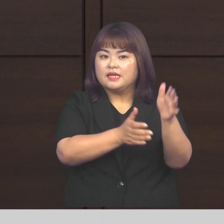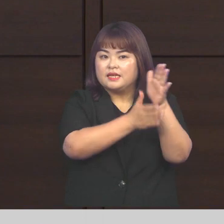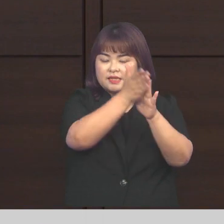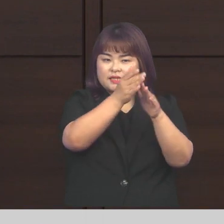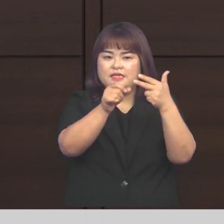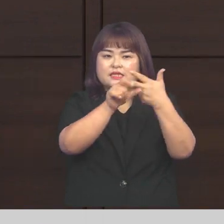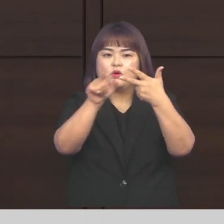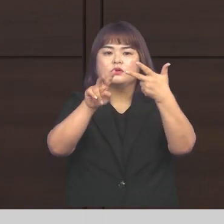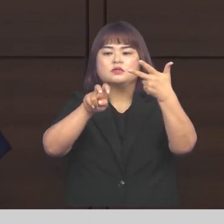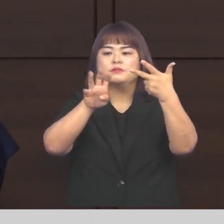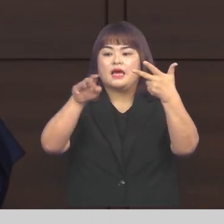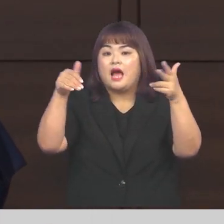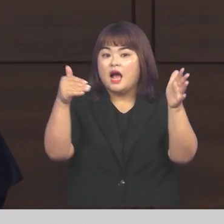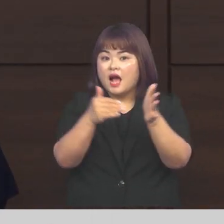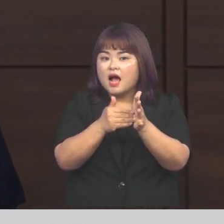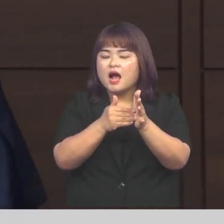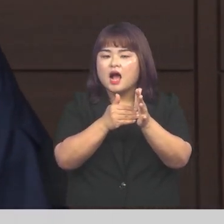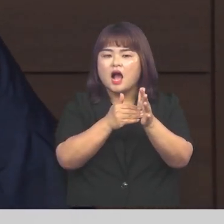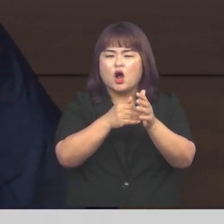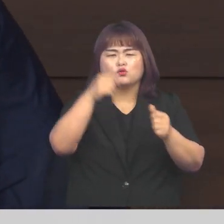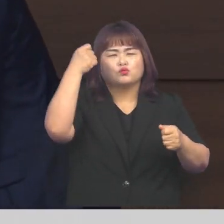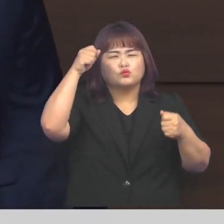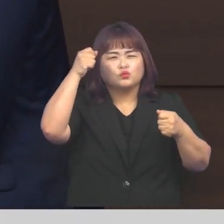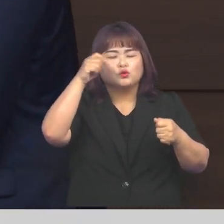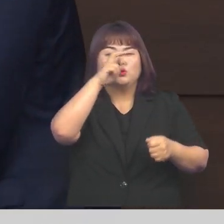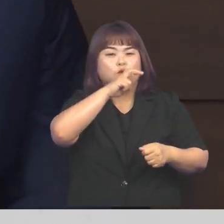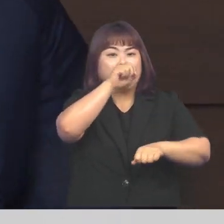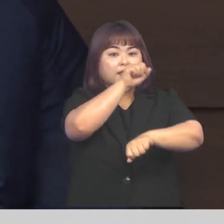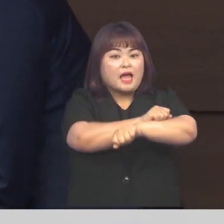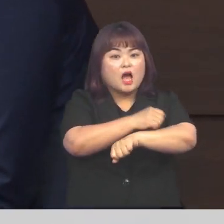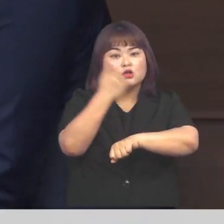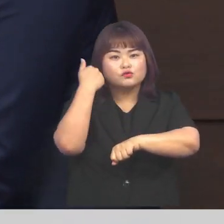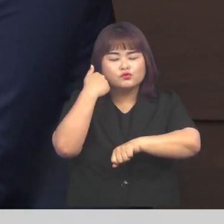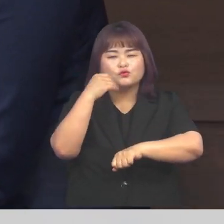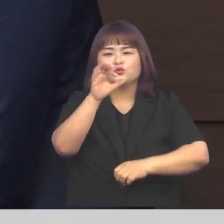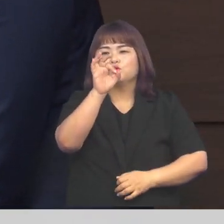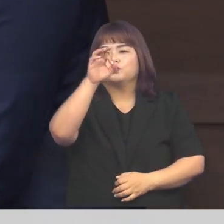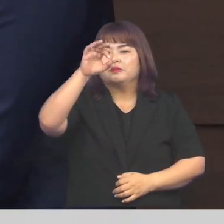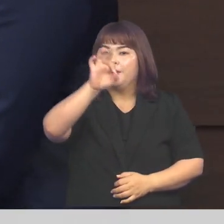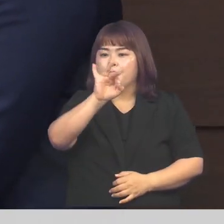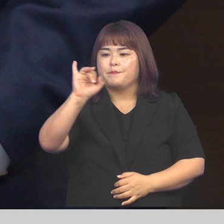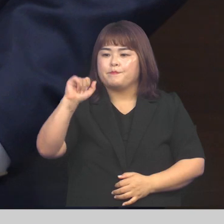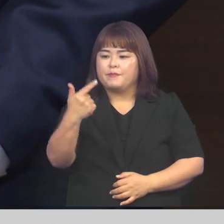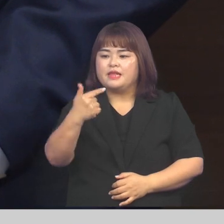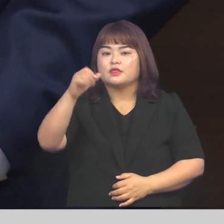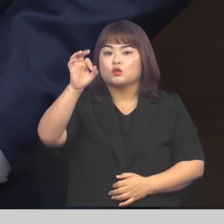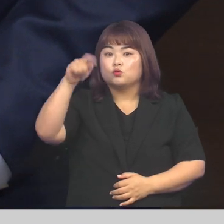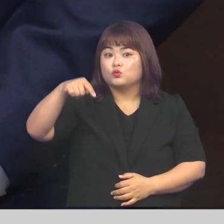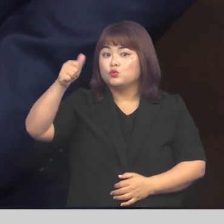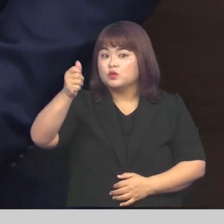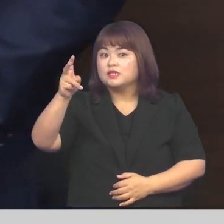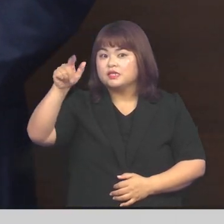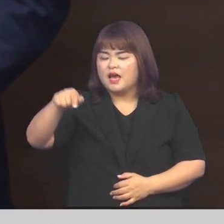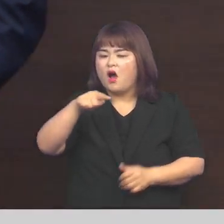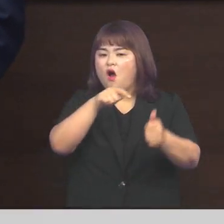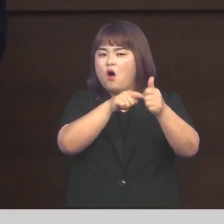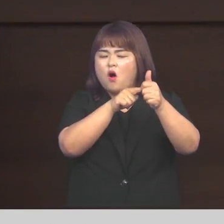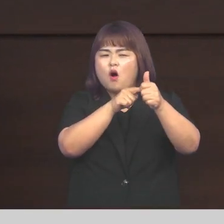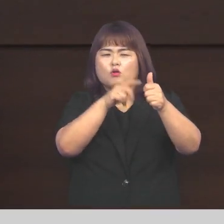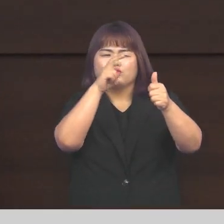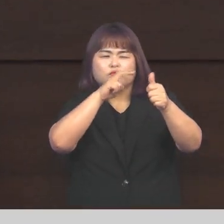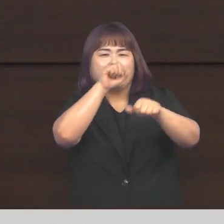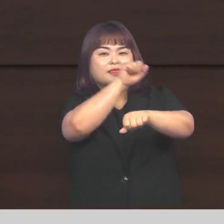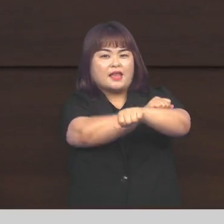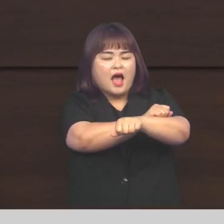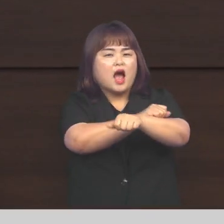용인특례시는 24일 뮤지컬 배우 겸 인기 배우 민우혁 씨를 홍보대사로 위촉했습니다. 민우혁 씨는 뛰어난